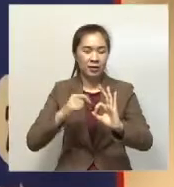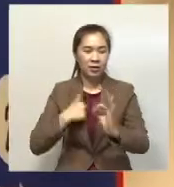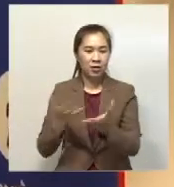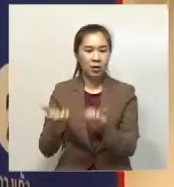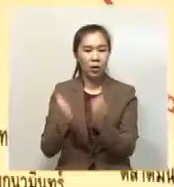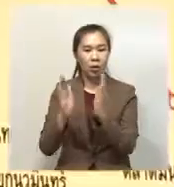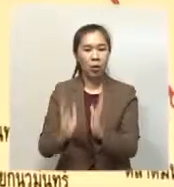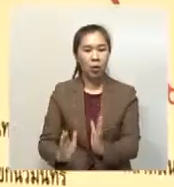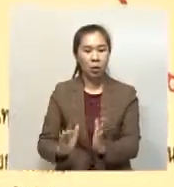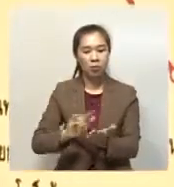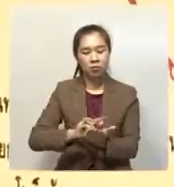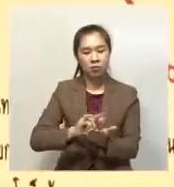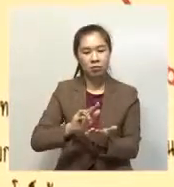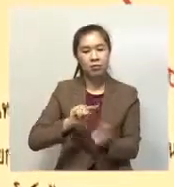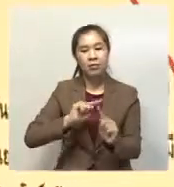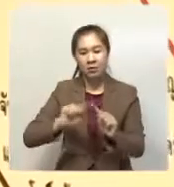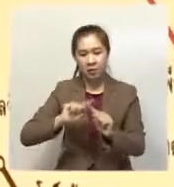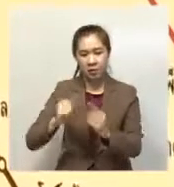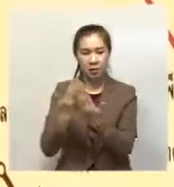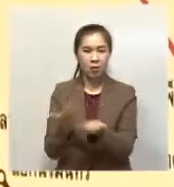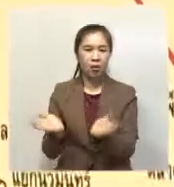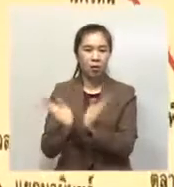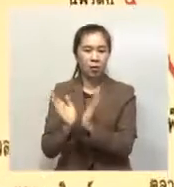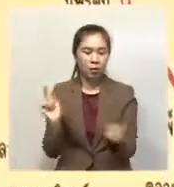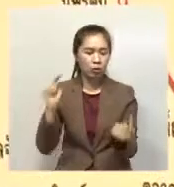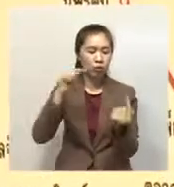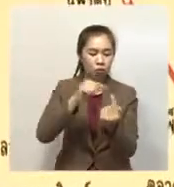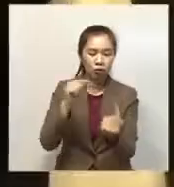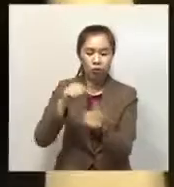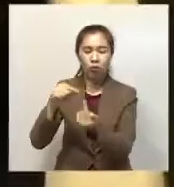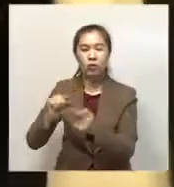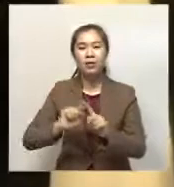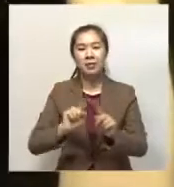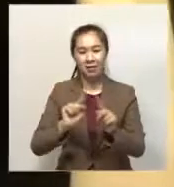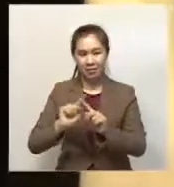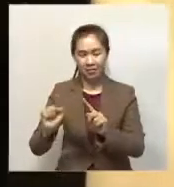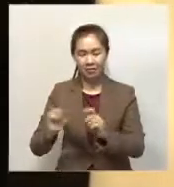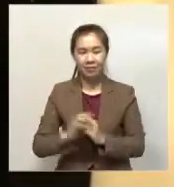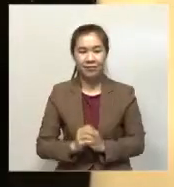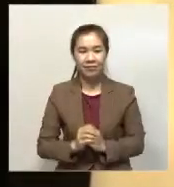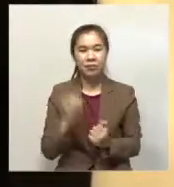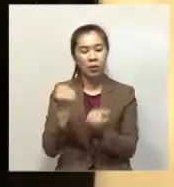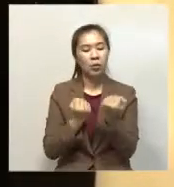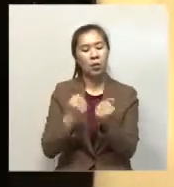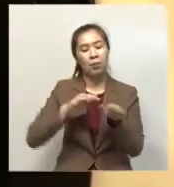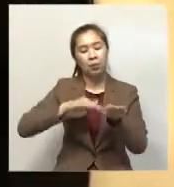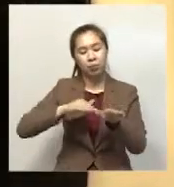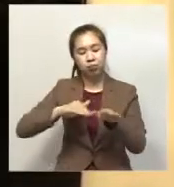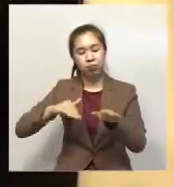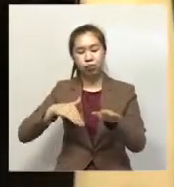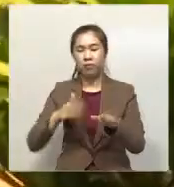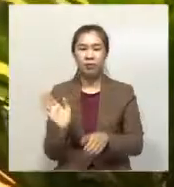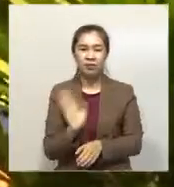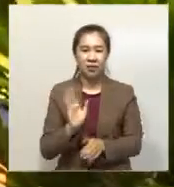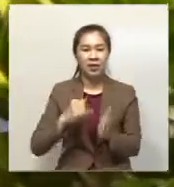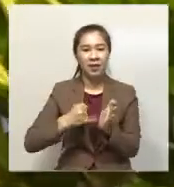ของบุคคลหรือครอบครัวต่างๆที่จุดหมายปลายทางต่างกันดังนั้นเพื่อลดปัญหาการจราจรไม่ให้แออัดและเดินทาง